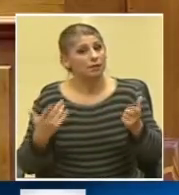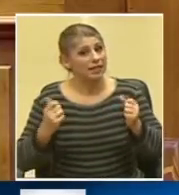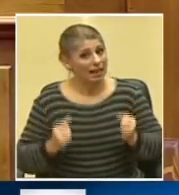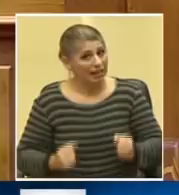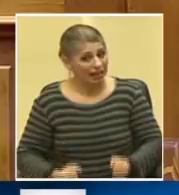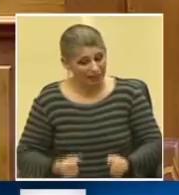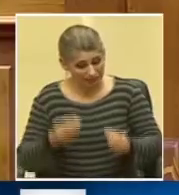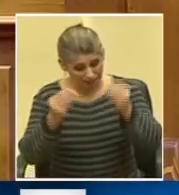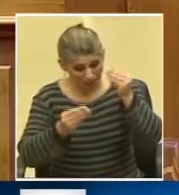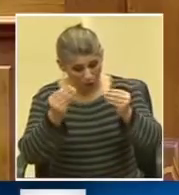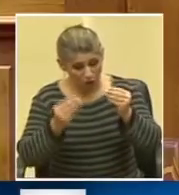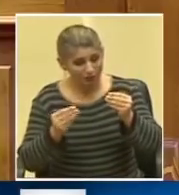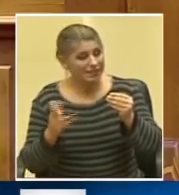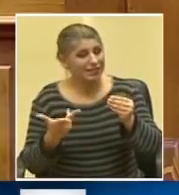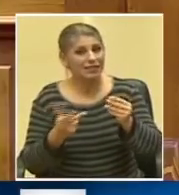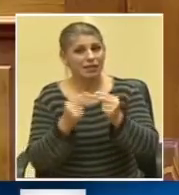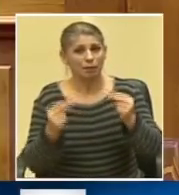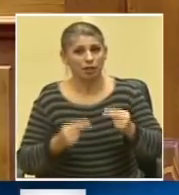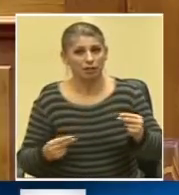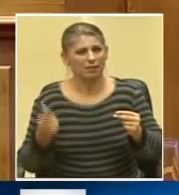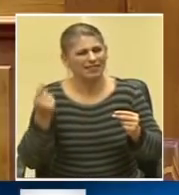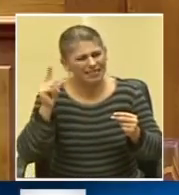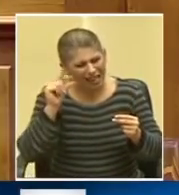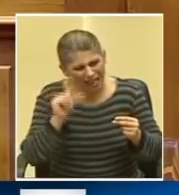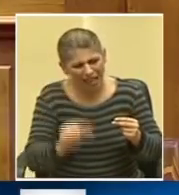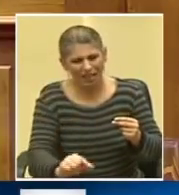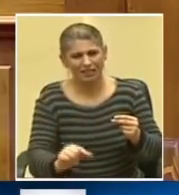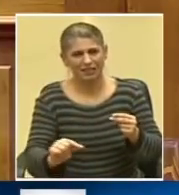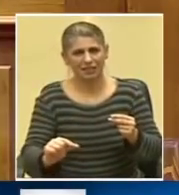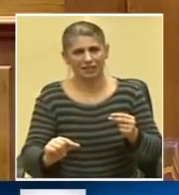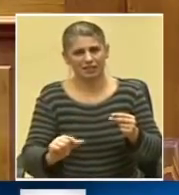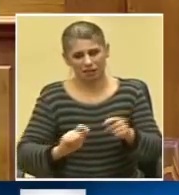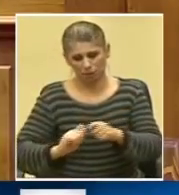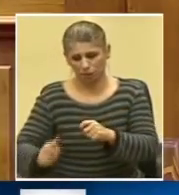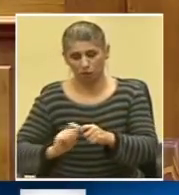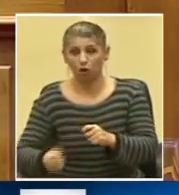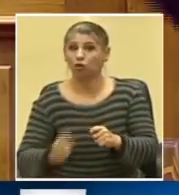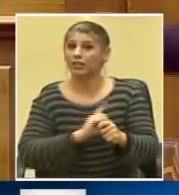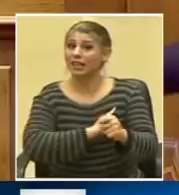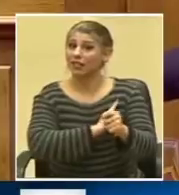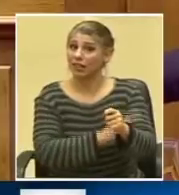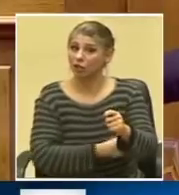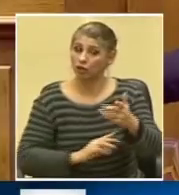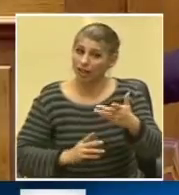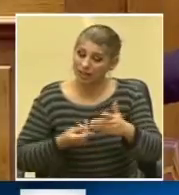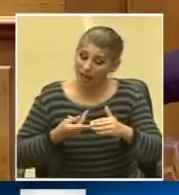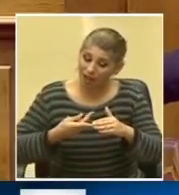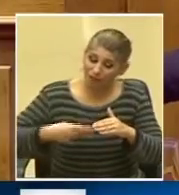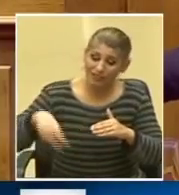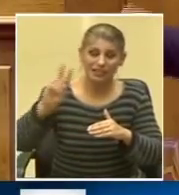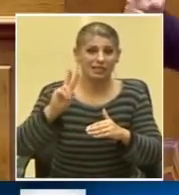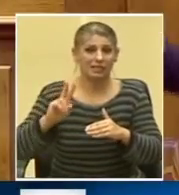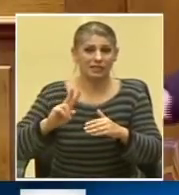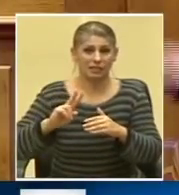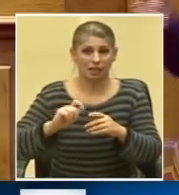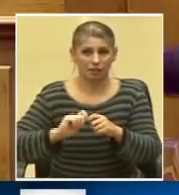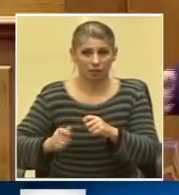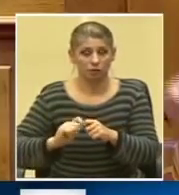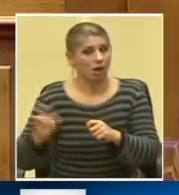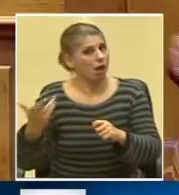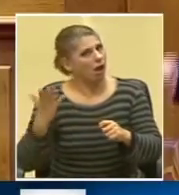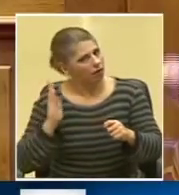το υπολογίσει, με τις ελάχιστες εισφορές και με τη δυνατότητα να αυξήσει τις εισφορές του, εάν